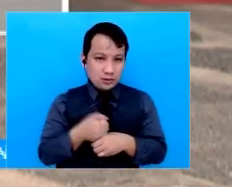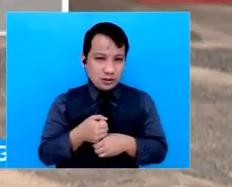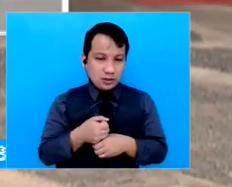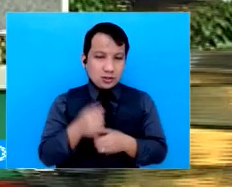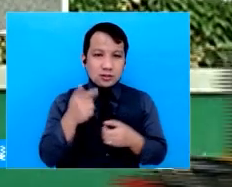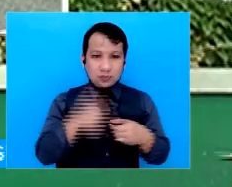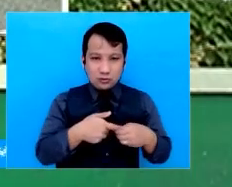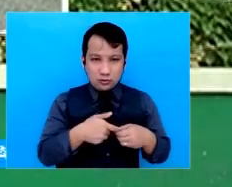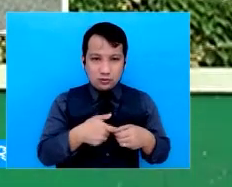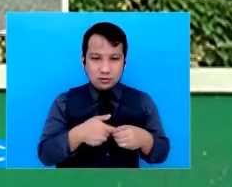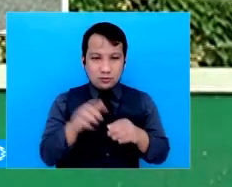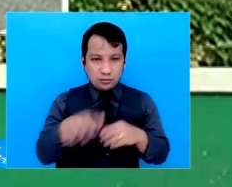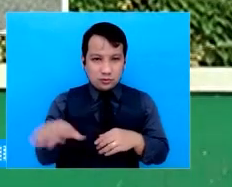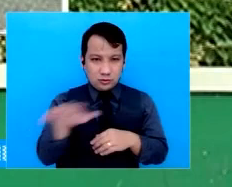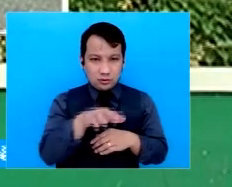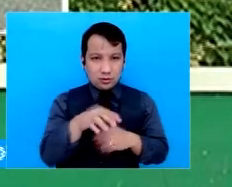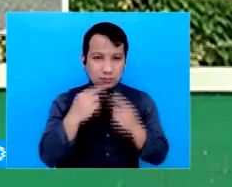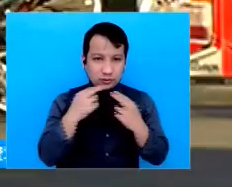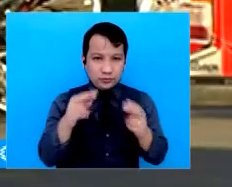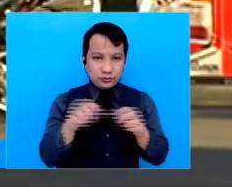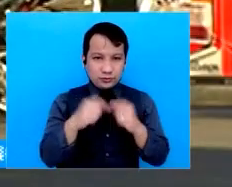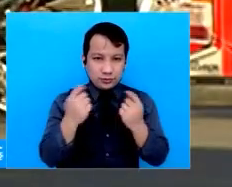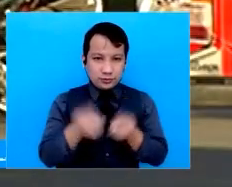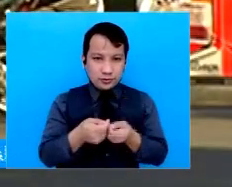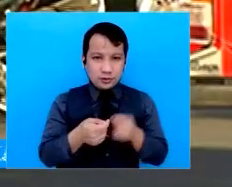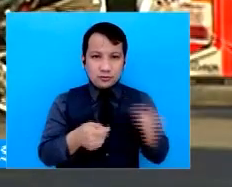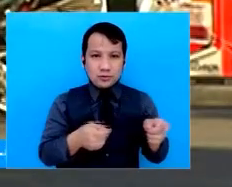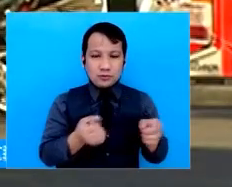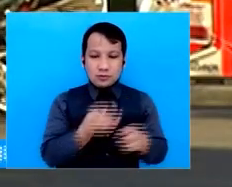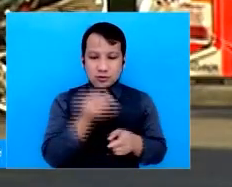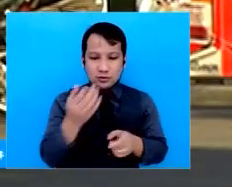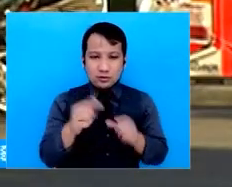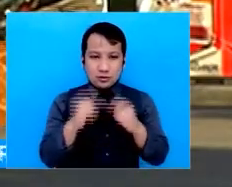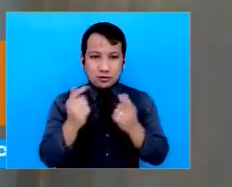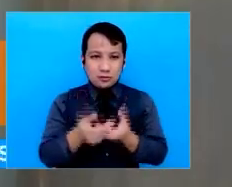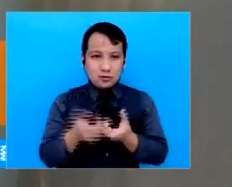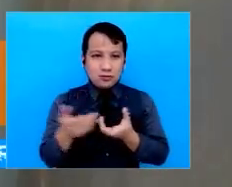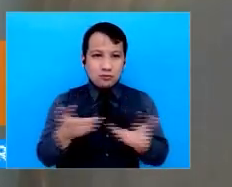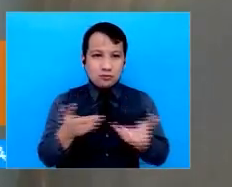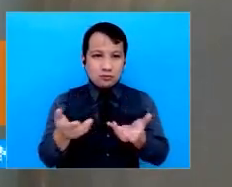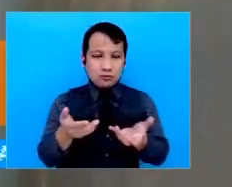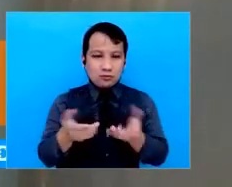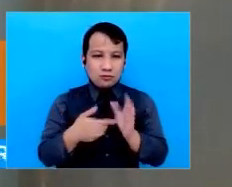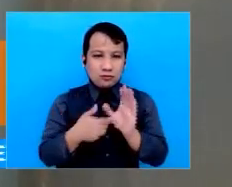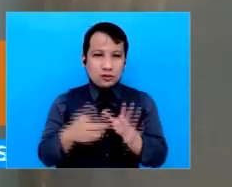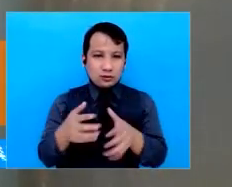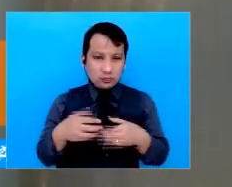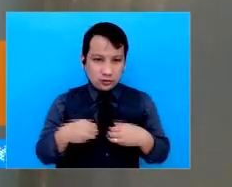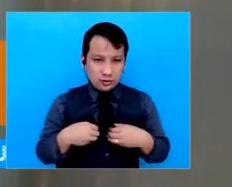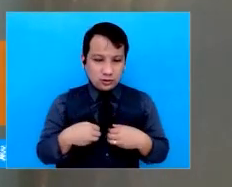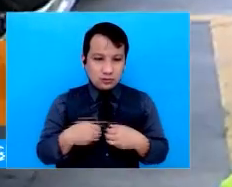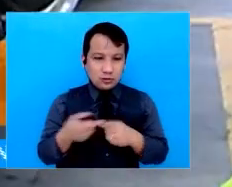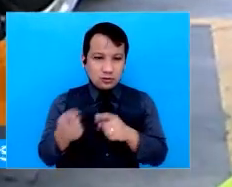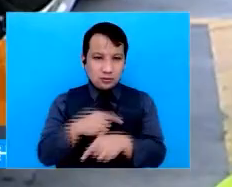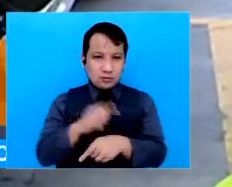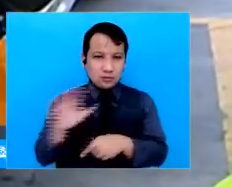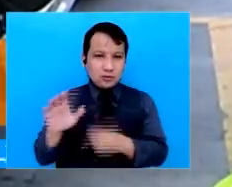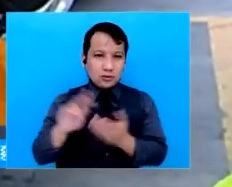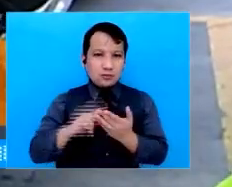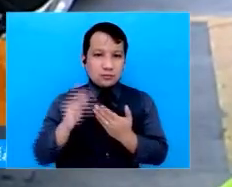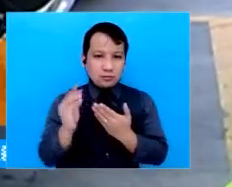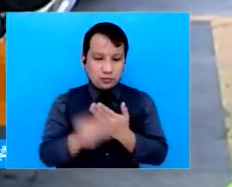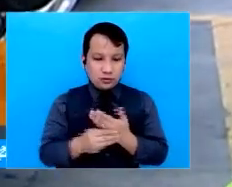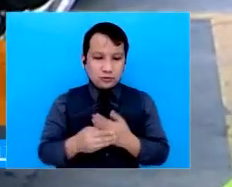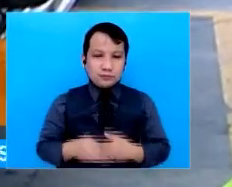sa pag-iikot ng aming news team, sinabi ng ilang gasolinahan na wala pa silang natatanggap na abiso ukol sa programa.